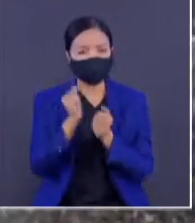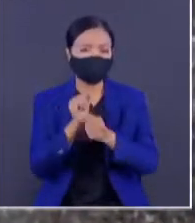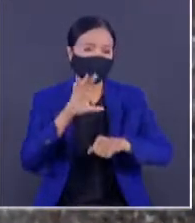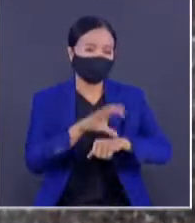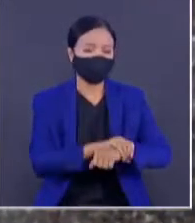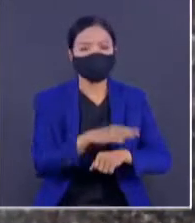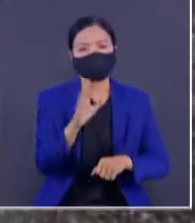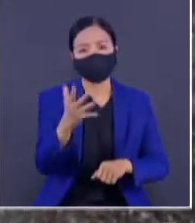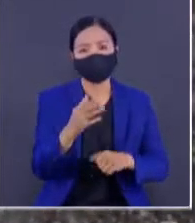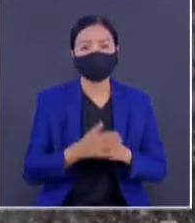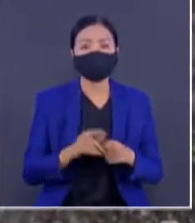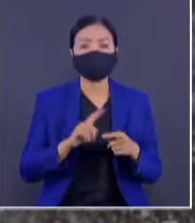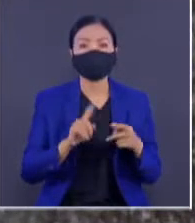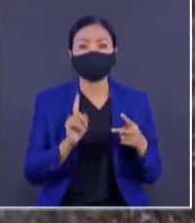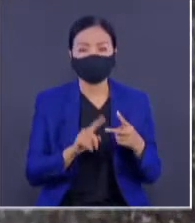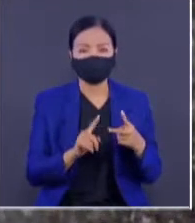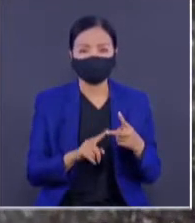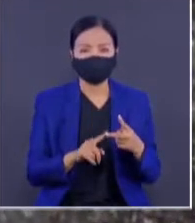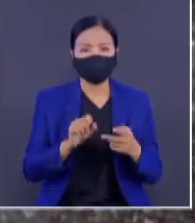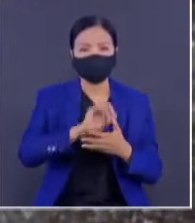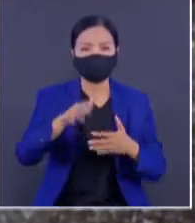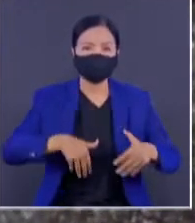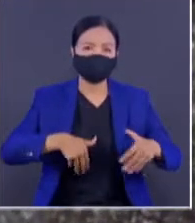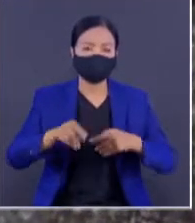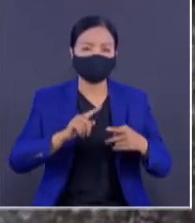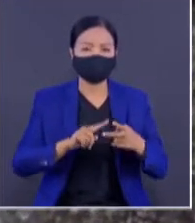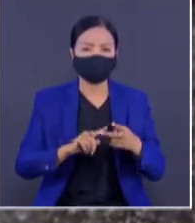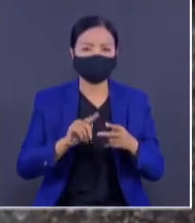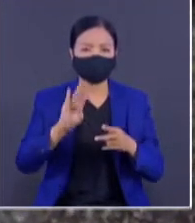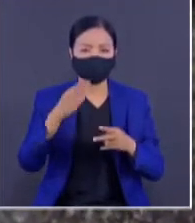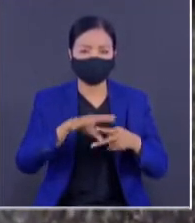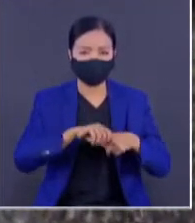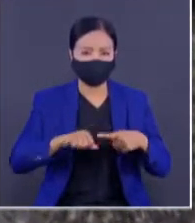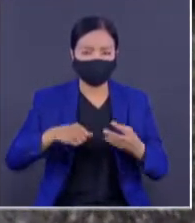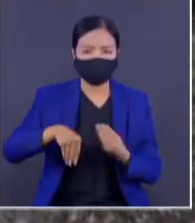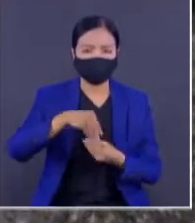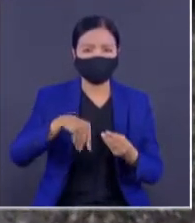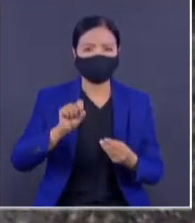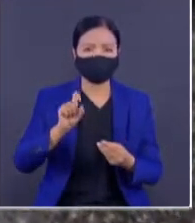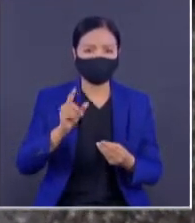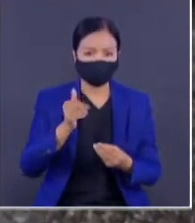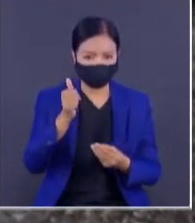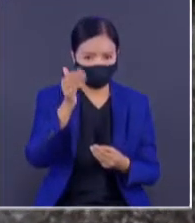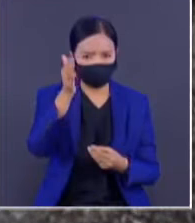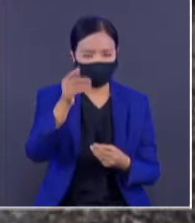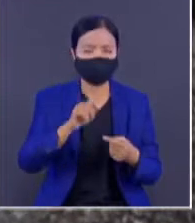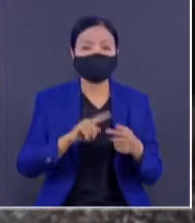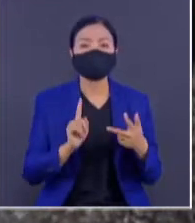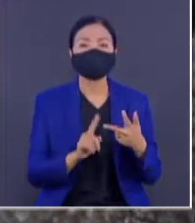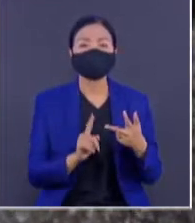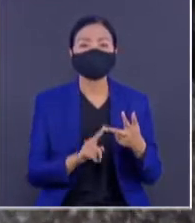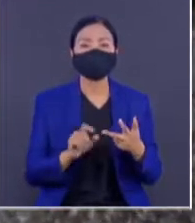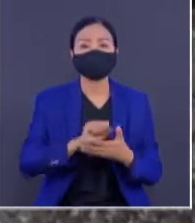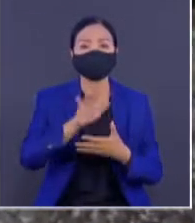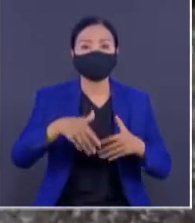คดีประเด็นที่2พี่น้องประชาชนใช้พืชกระท่อมเป็นพืชเศรษฐกิจในอนาคตต่อไปข้างหน้าประเด็นที่3